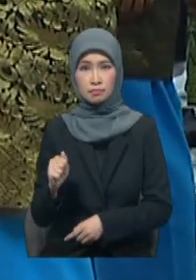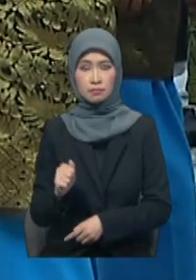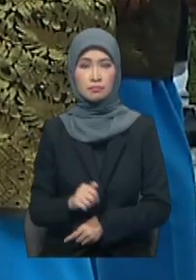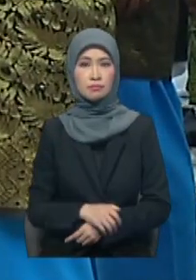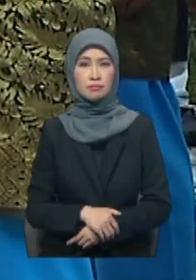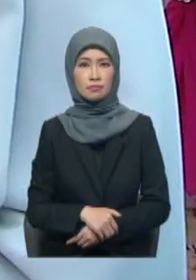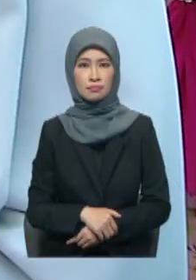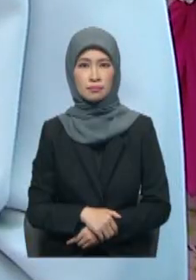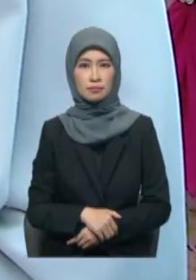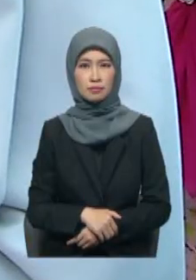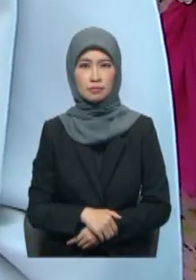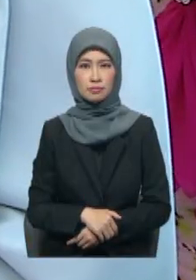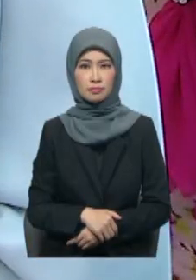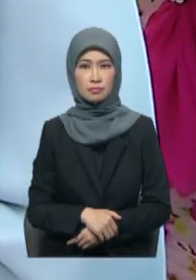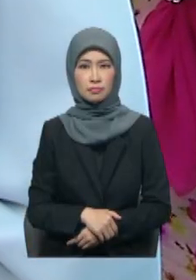Majlis